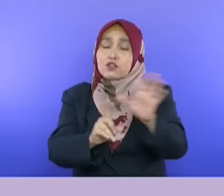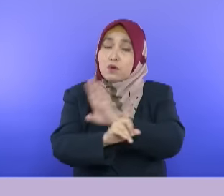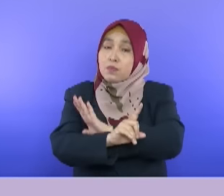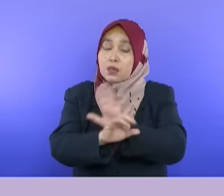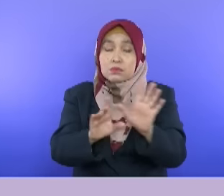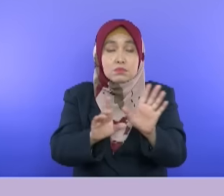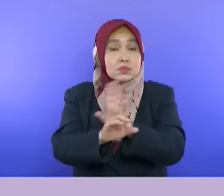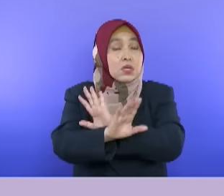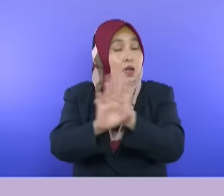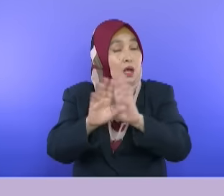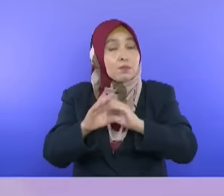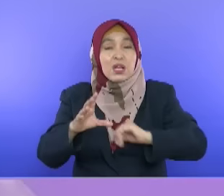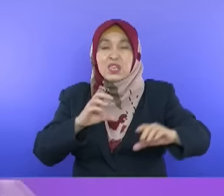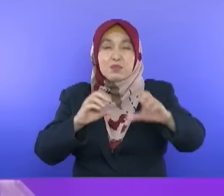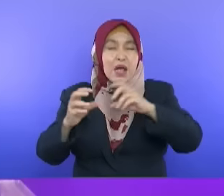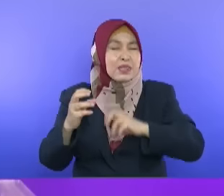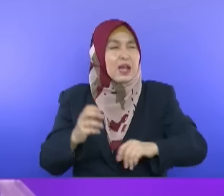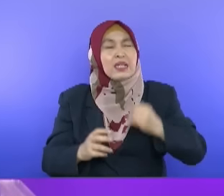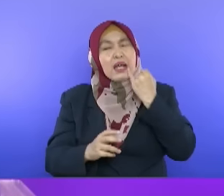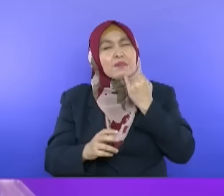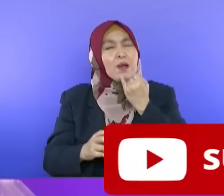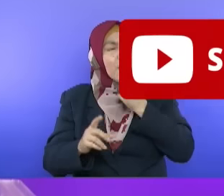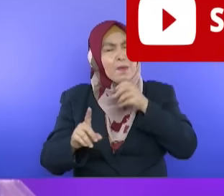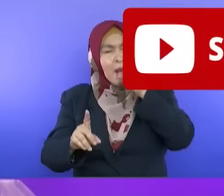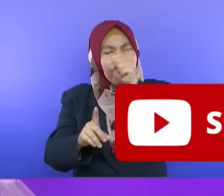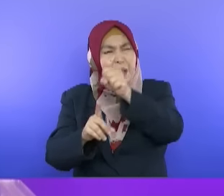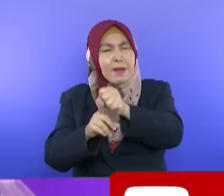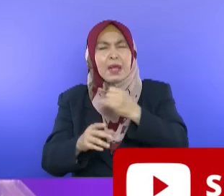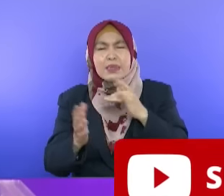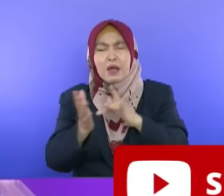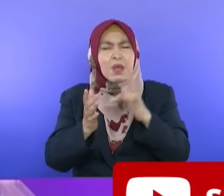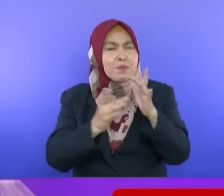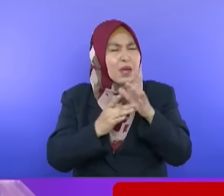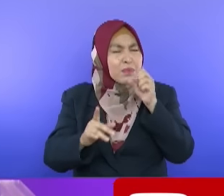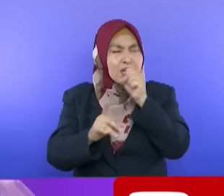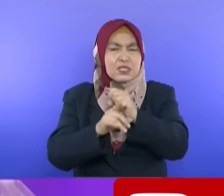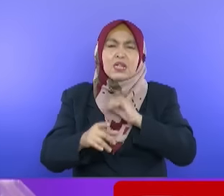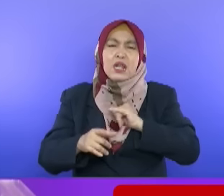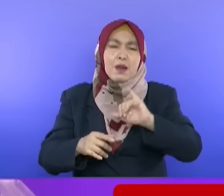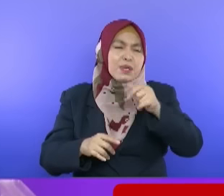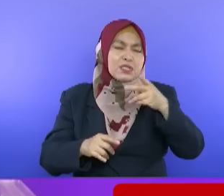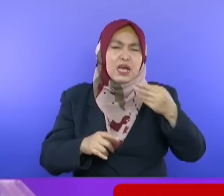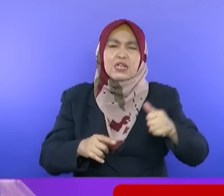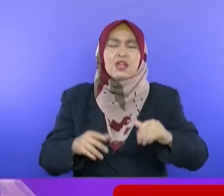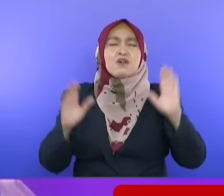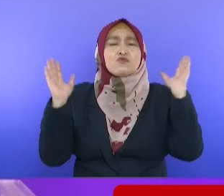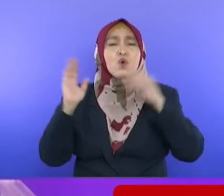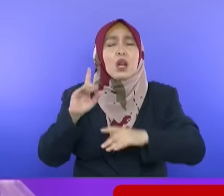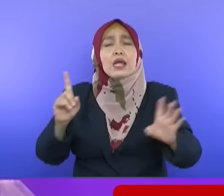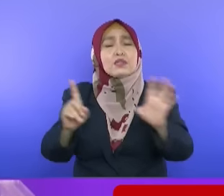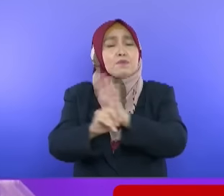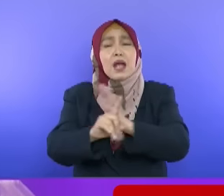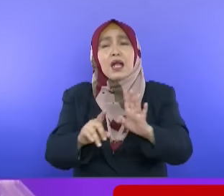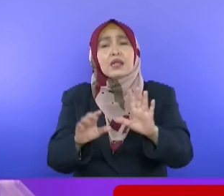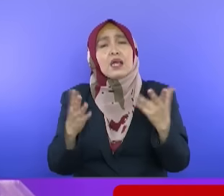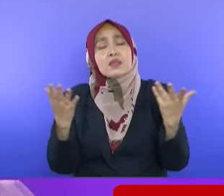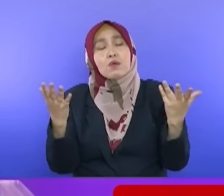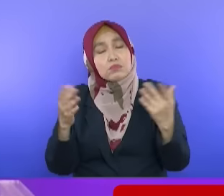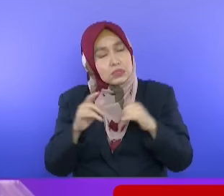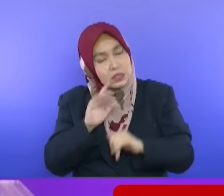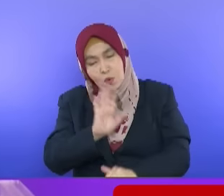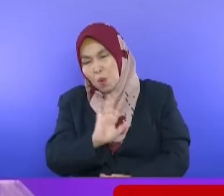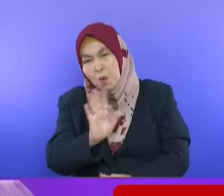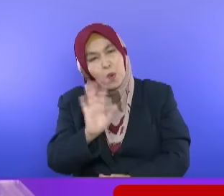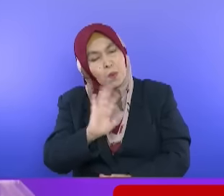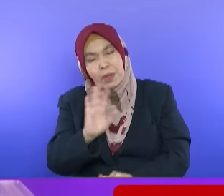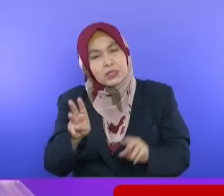sampai bercakap tentang Yahudi nak Serang Palestina diserang Saya nak berjihad punya salat berjamaah entah kemarin ustaznya kita tanah jadi